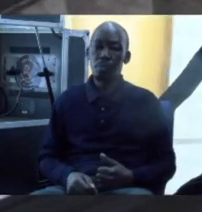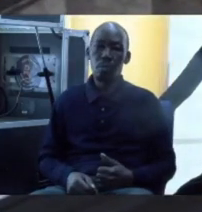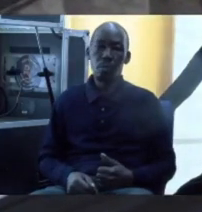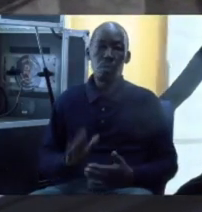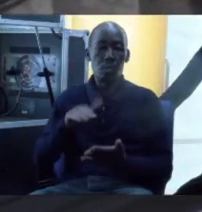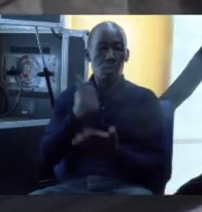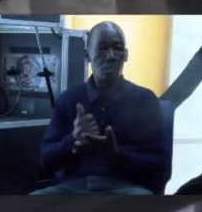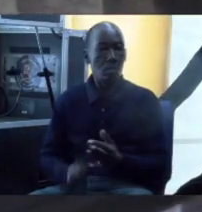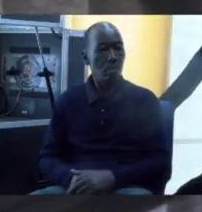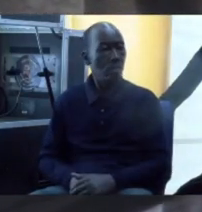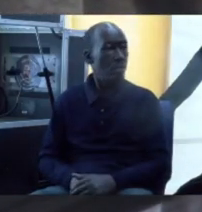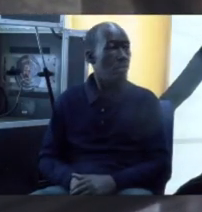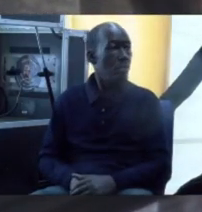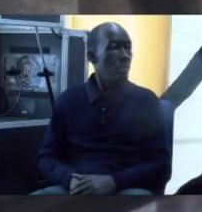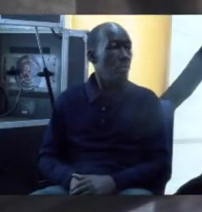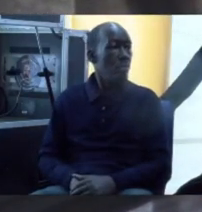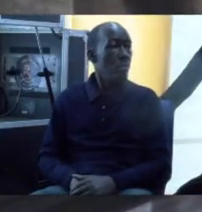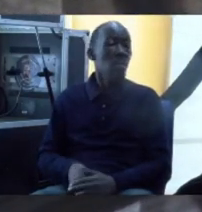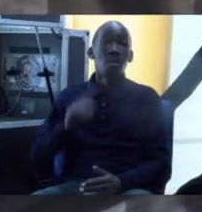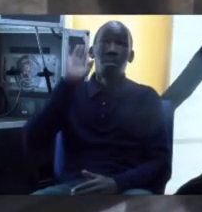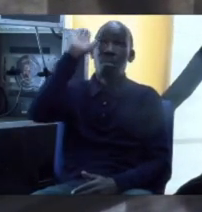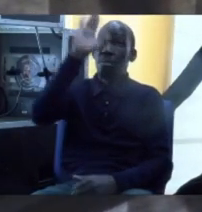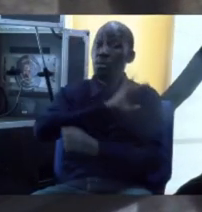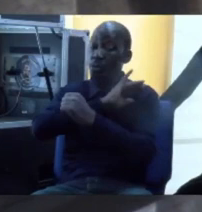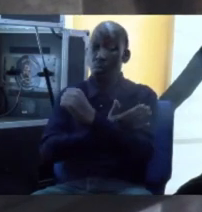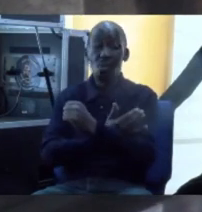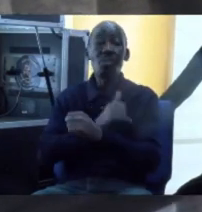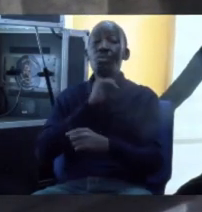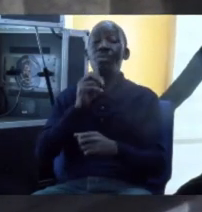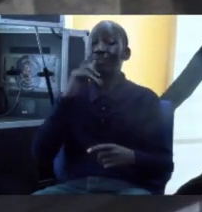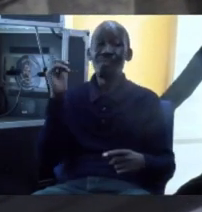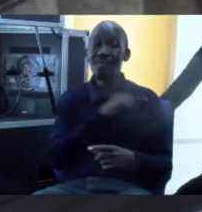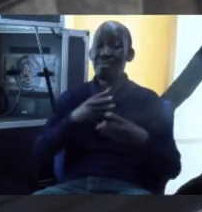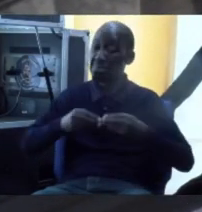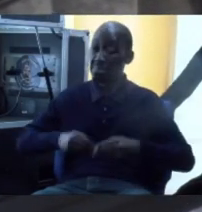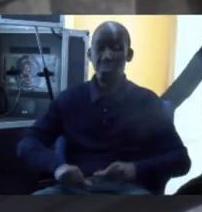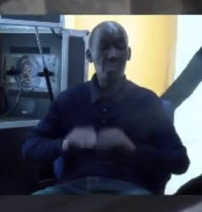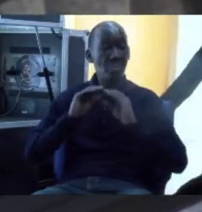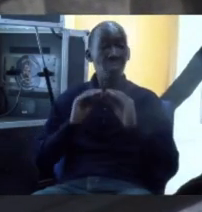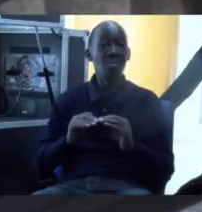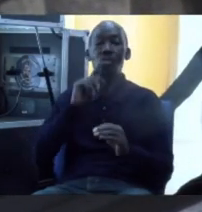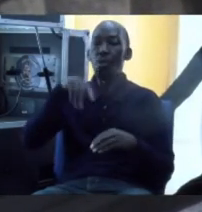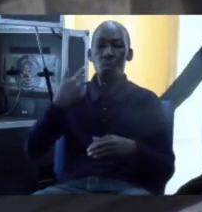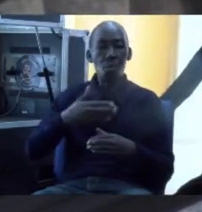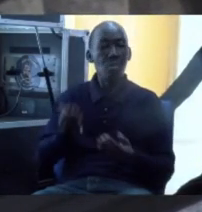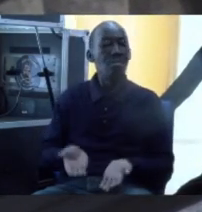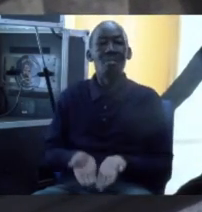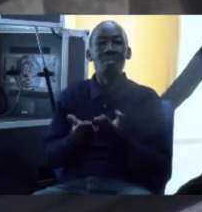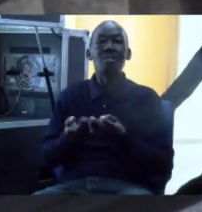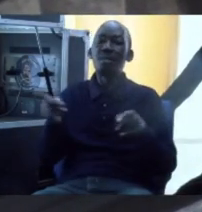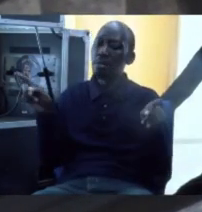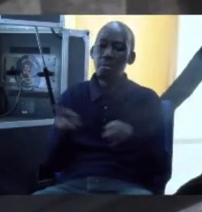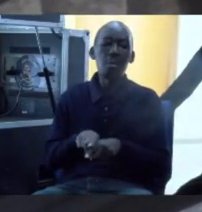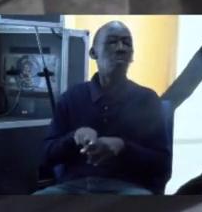Amen. His power does not diminish. Nguvu zake haziendi or increase. Ama kuongezeka. It is the